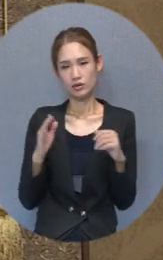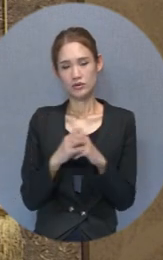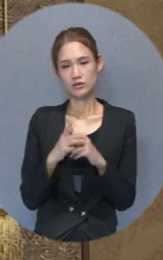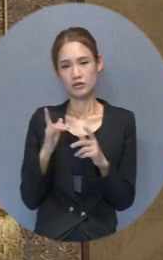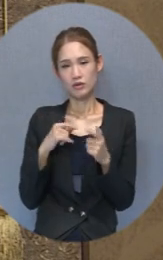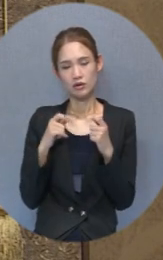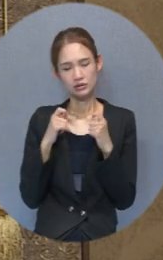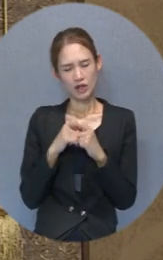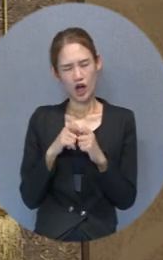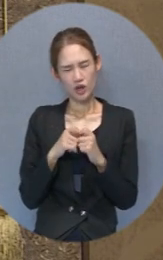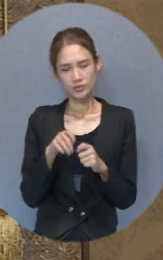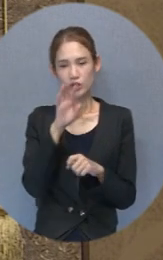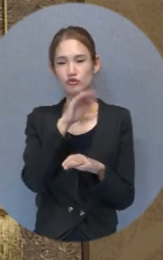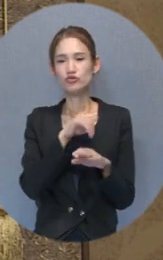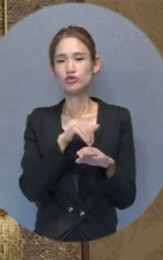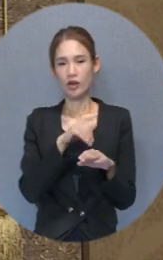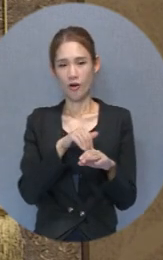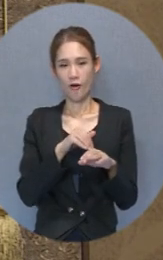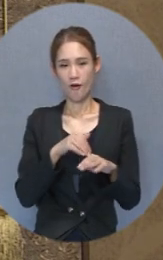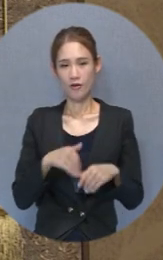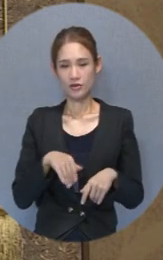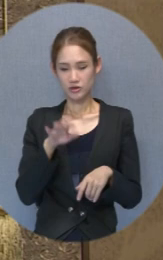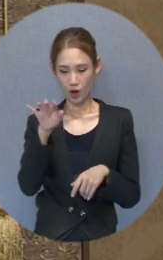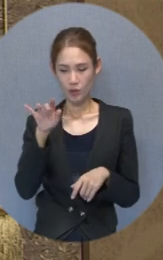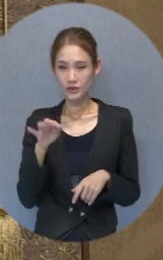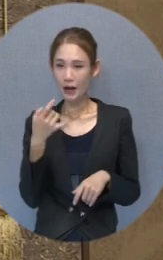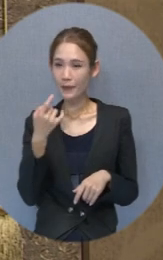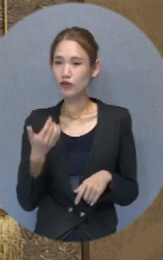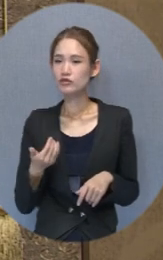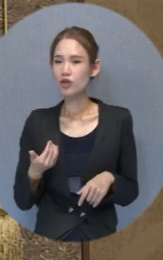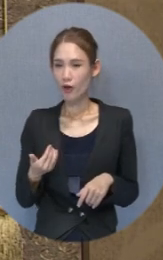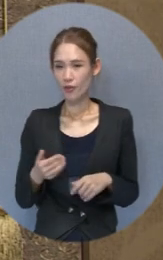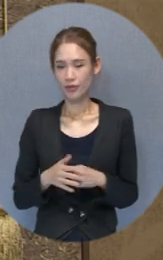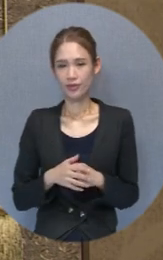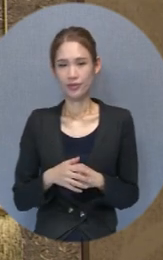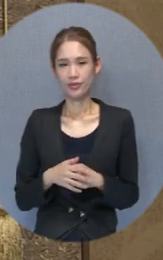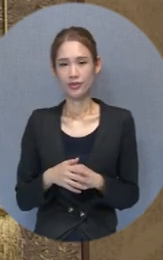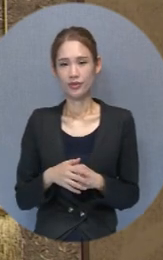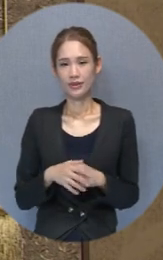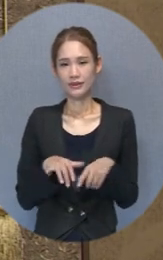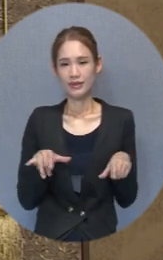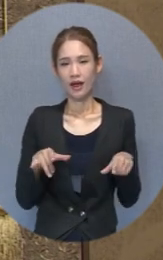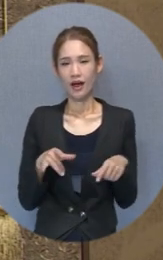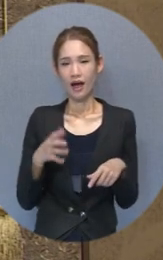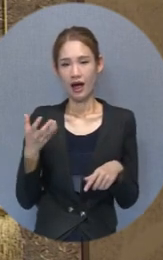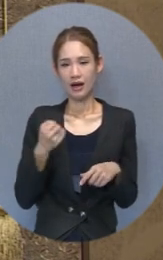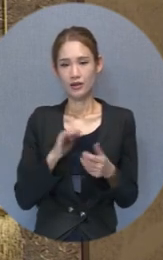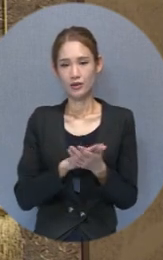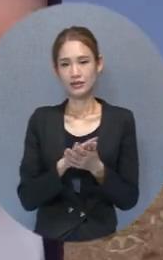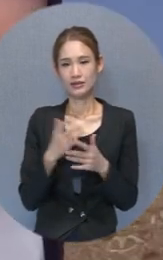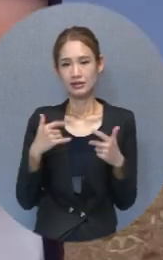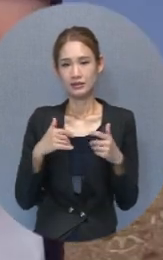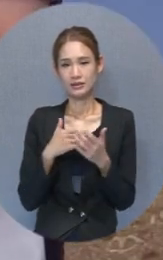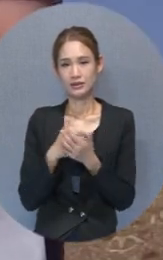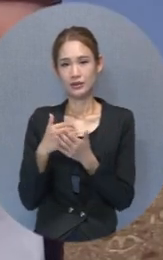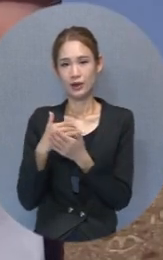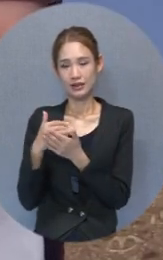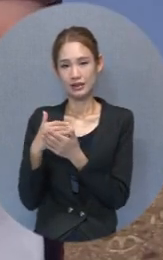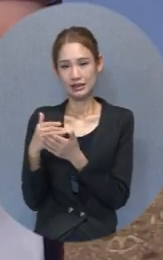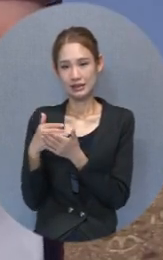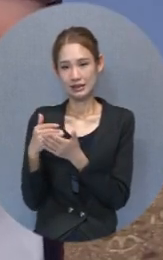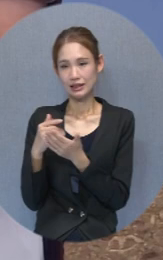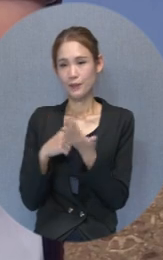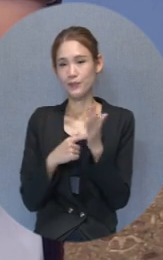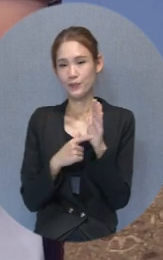섬세한 훈련이 필요하거든요. 점자를 배우기 전에. 네. 그래서 일상적으로 가지고 노는 이렇게 인형에다가 그림을 표현을